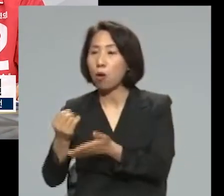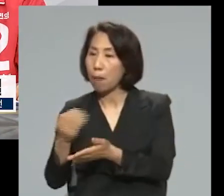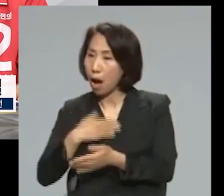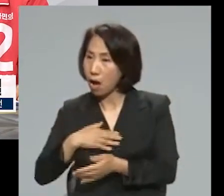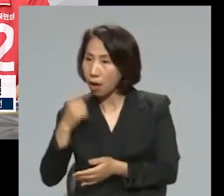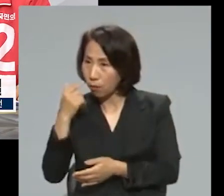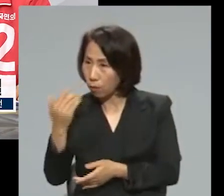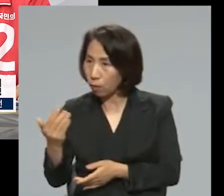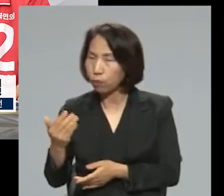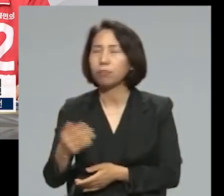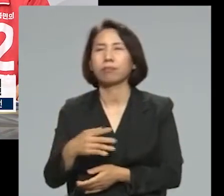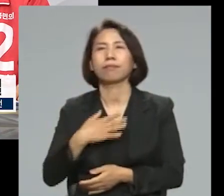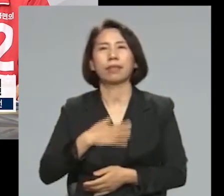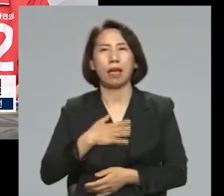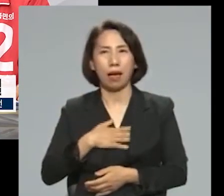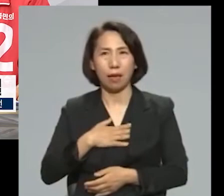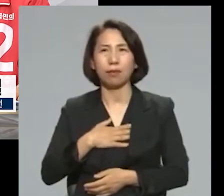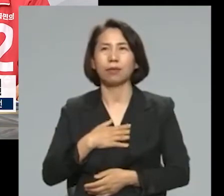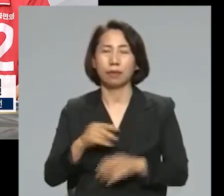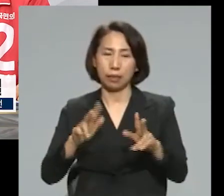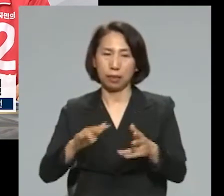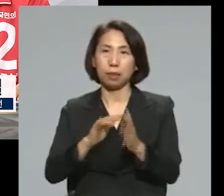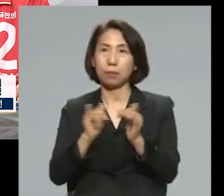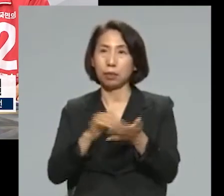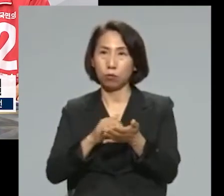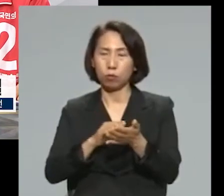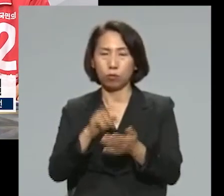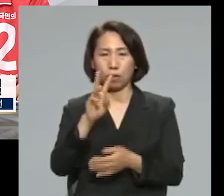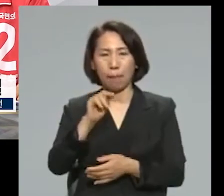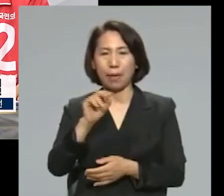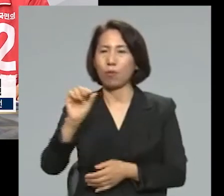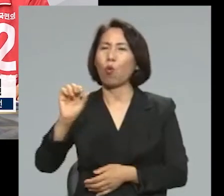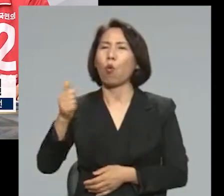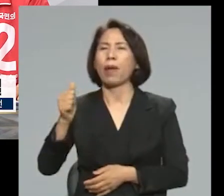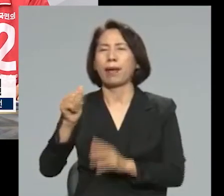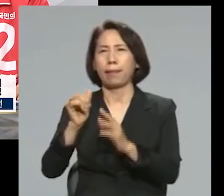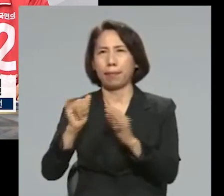있습니다. 현재 인구는 3만 500명입니다.